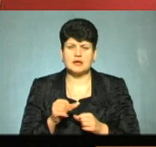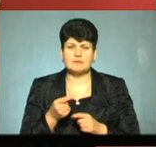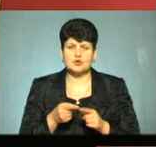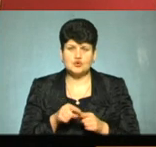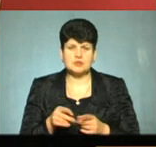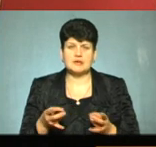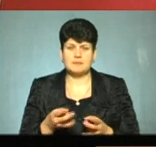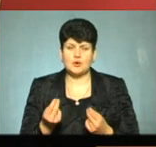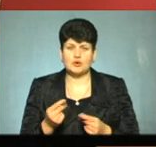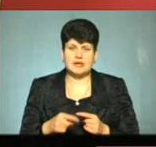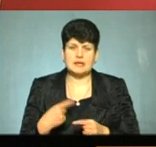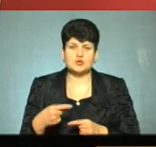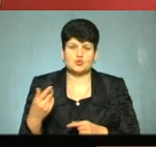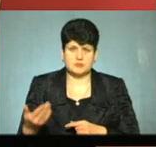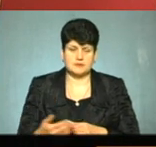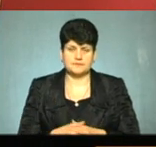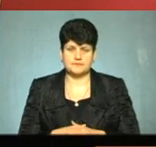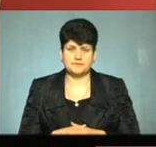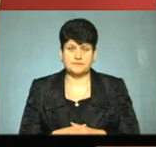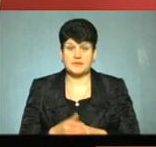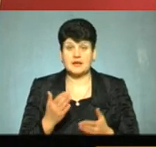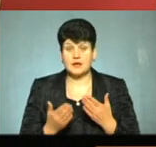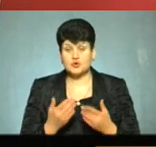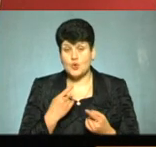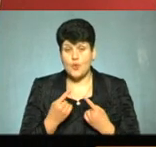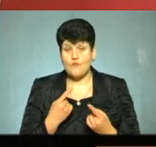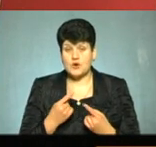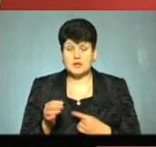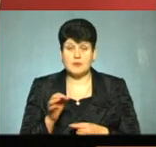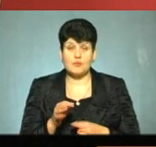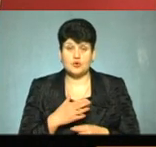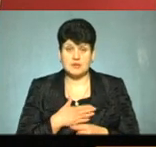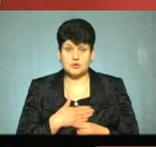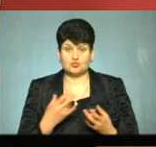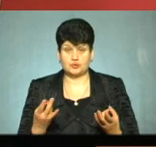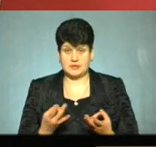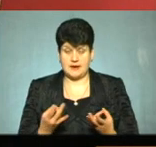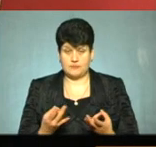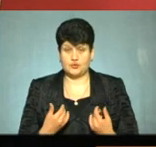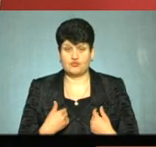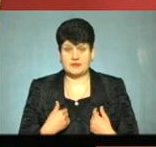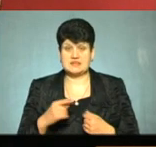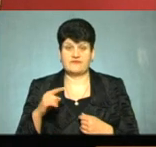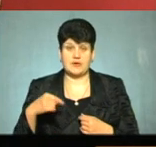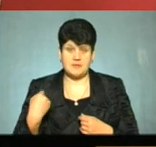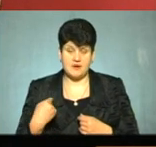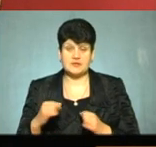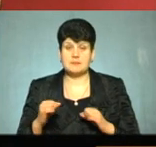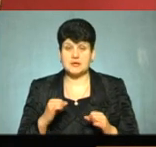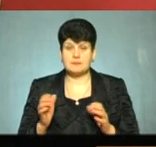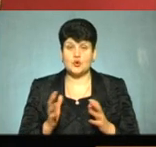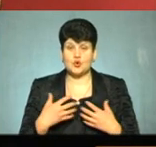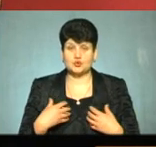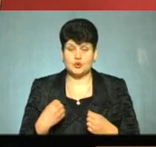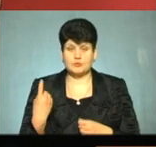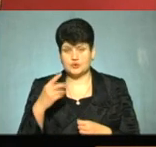цього, потрібно коштів на наступні етапи? Ну, якщо говорити про нашу потребу, яку від нас вимагало